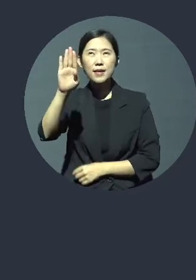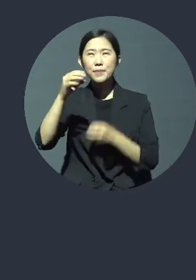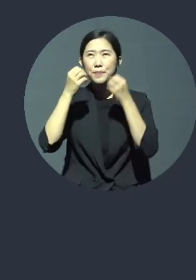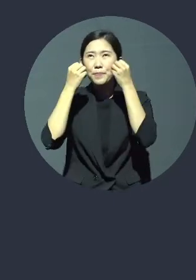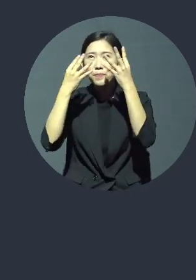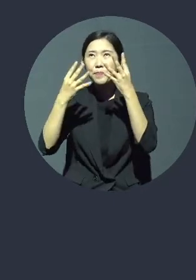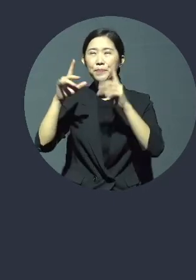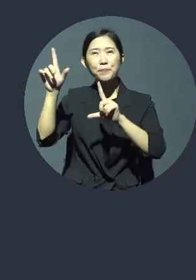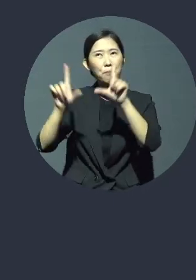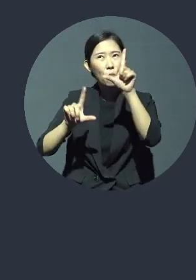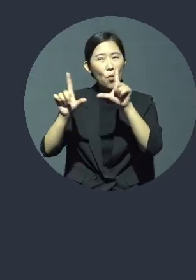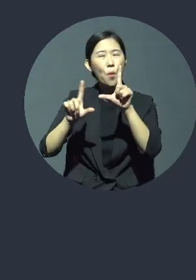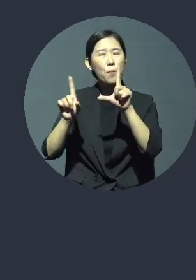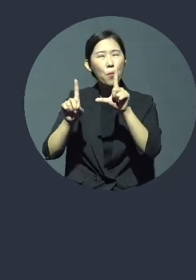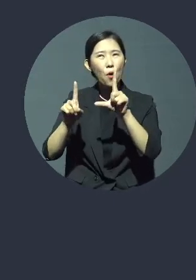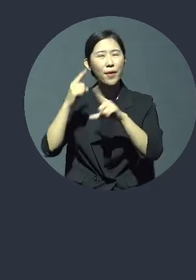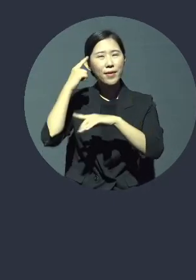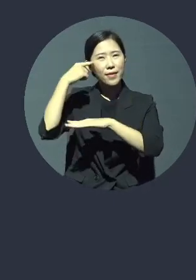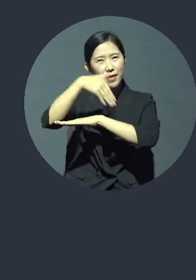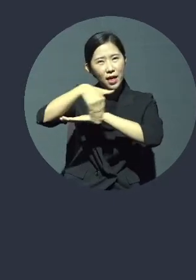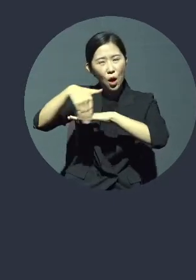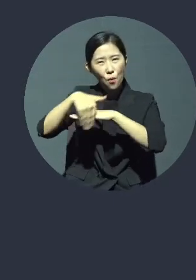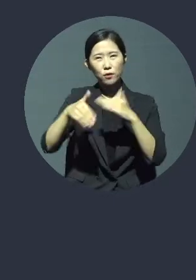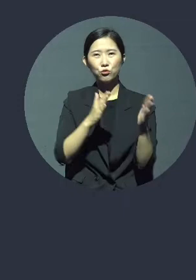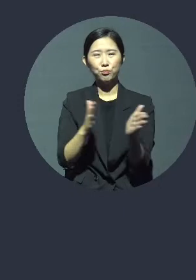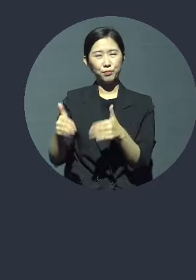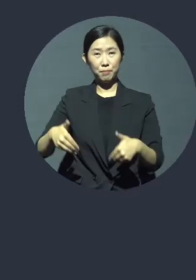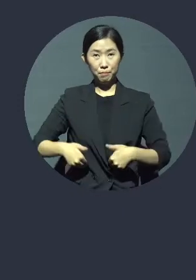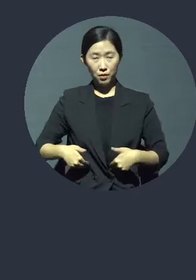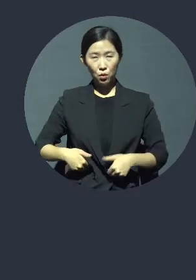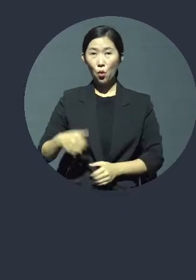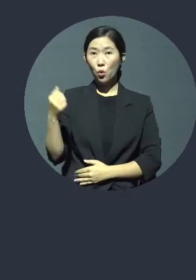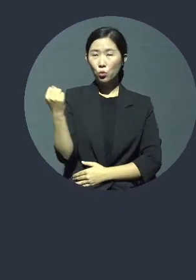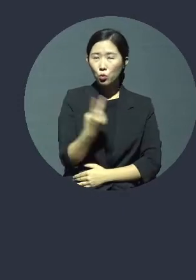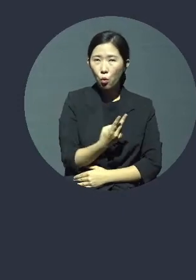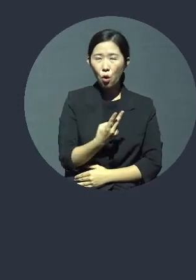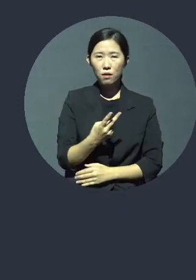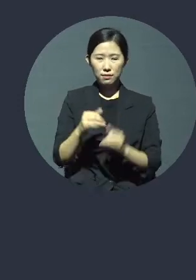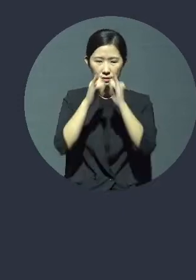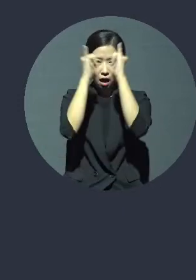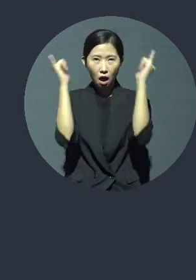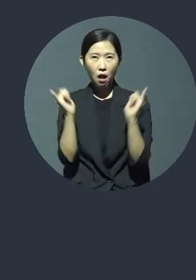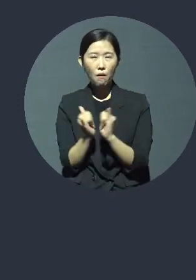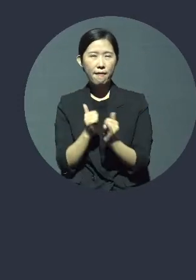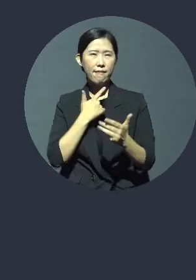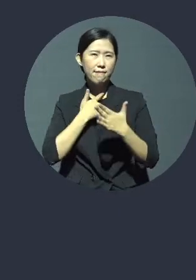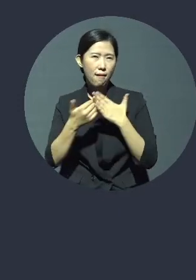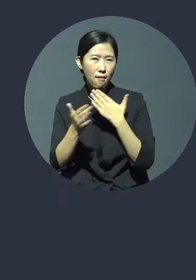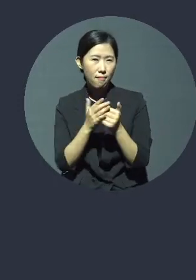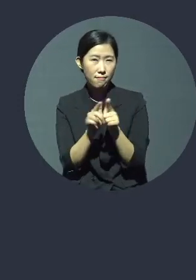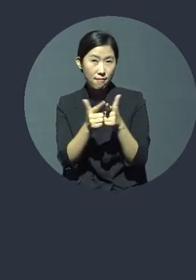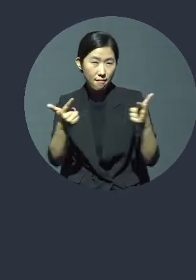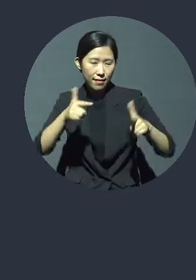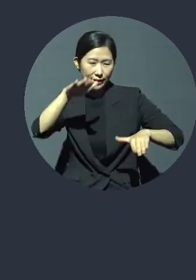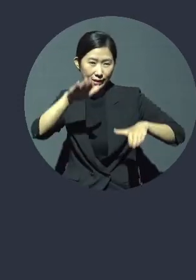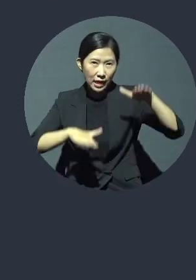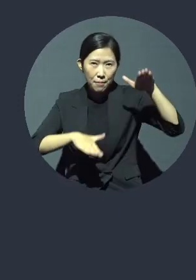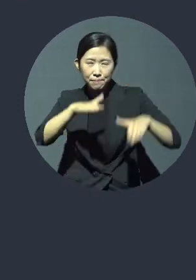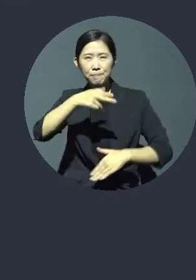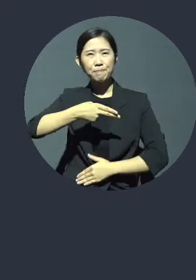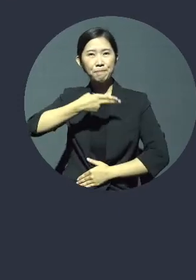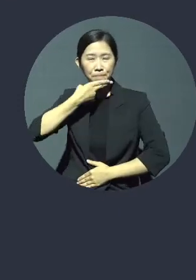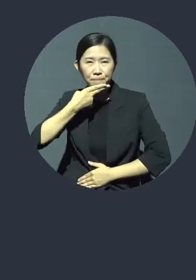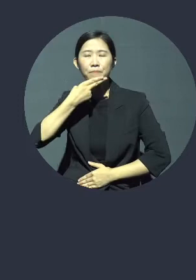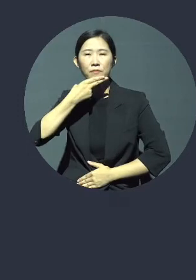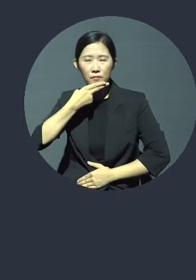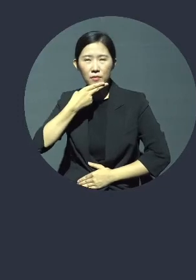나가는 것, 그리고 마지막으로 다양한 관점에서 모든 사회 구성원을 차별 없이 포용하는 것이 가장